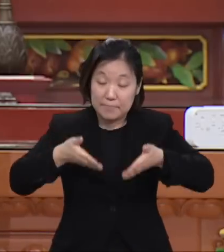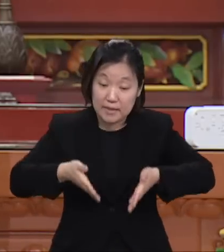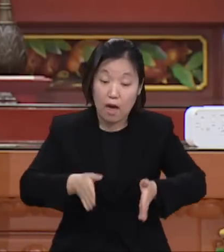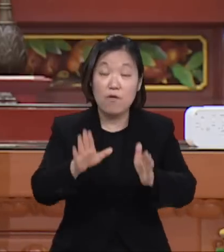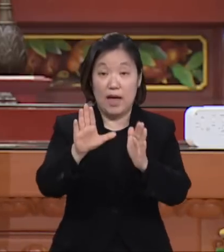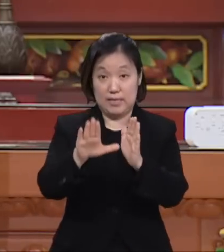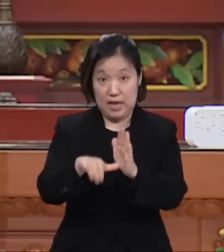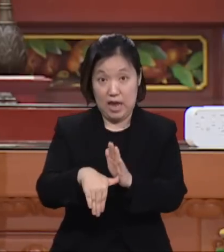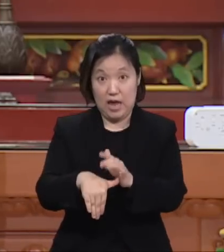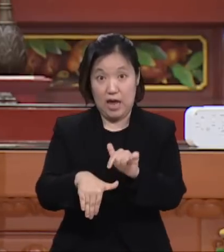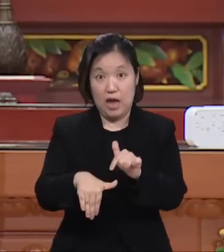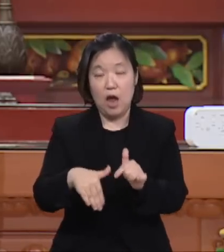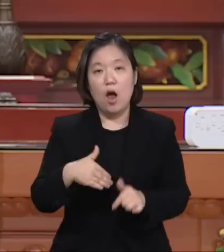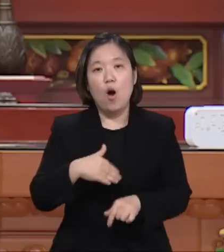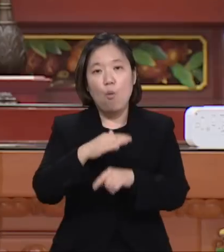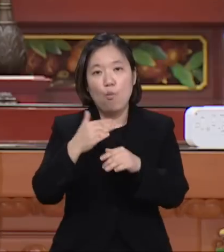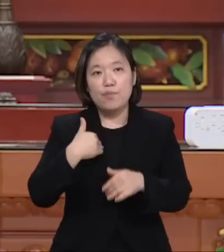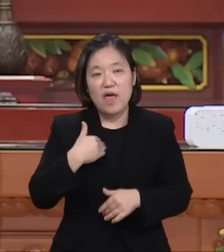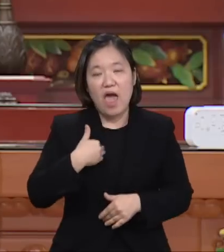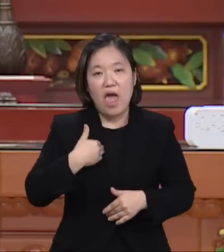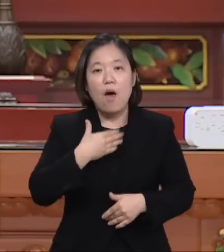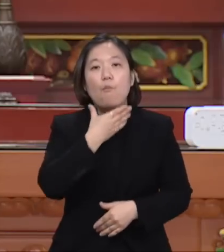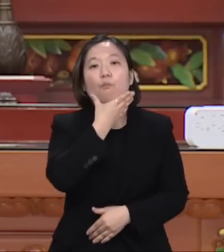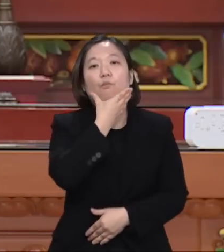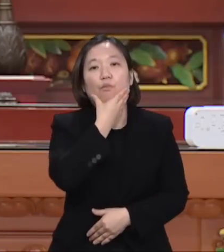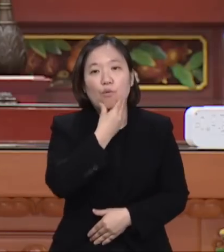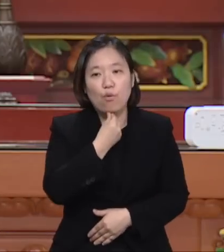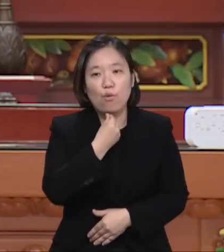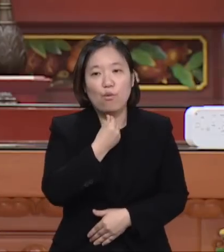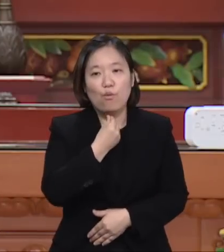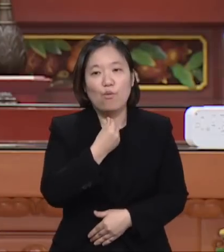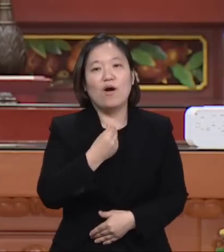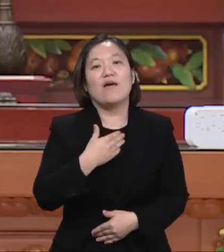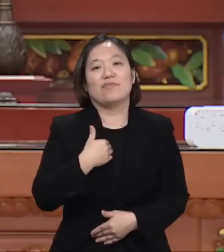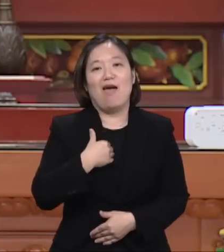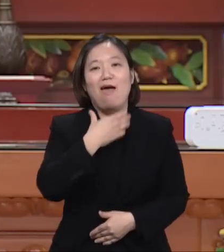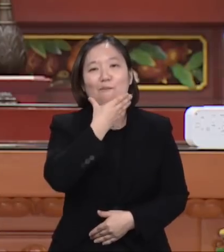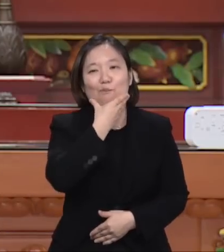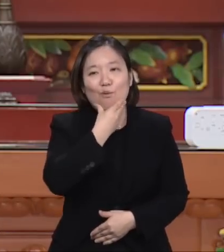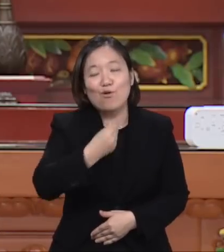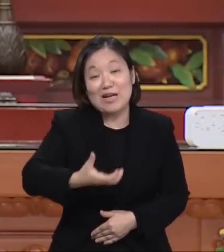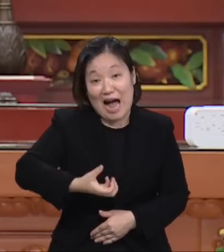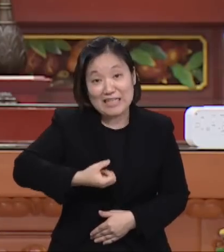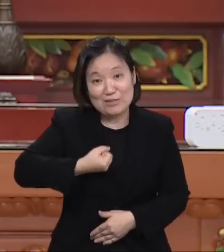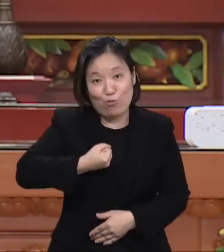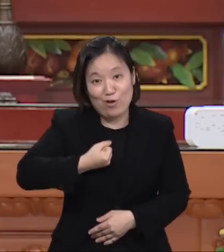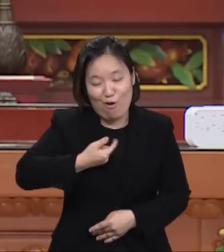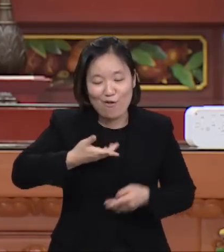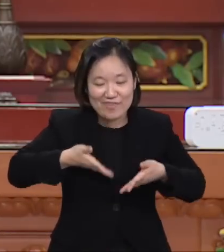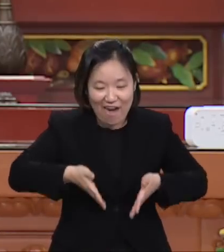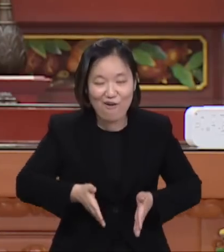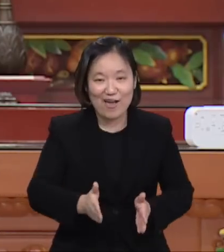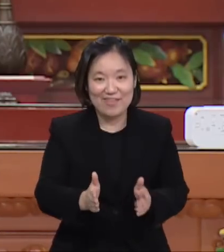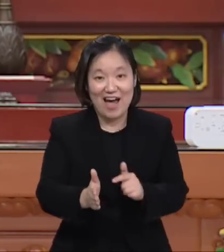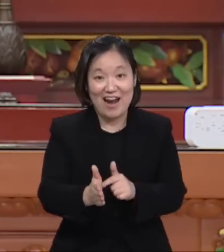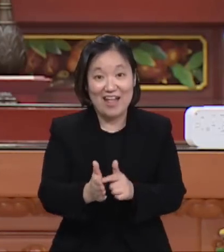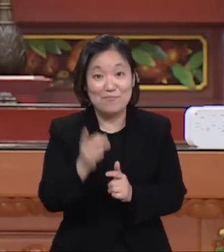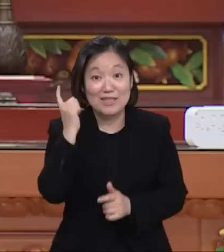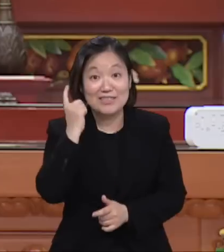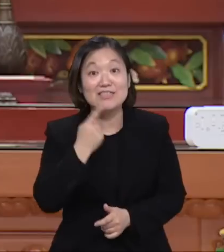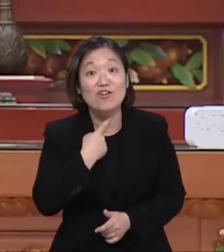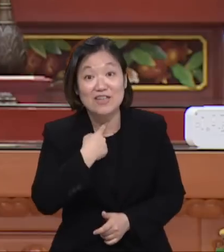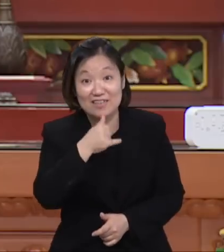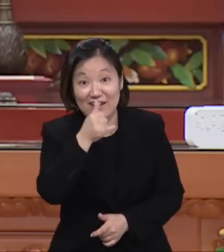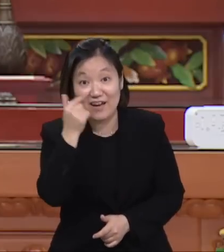저마다 자기 무엇을 타고 태어난다 자기 복을 가지고 태어난다 저게 다